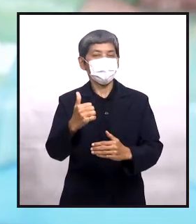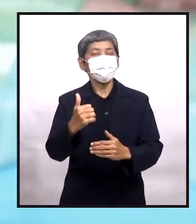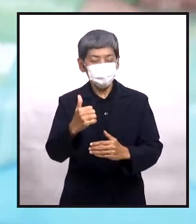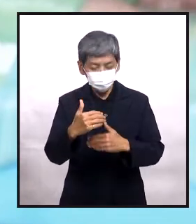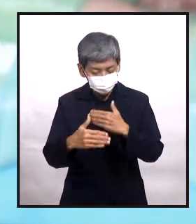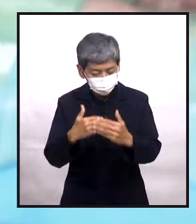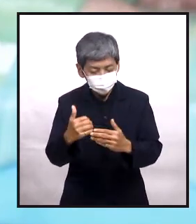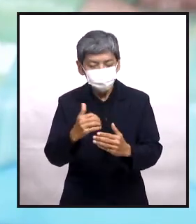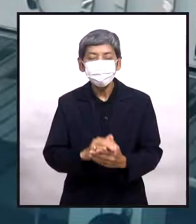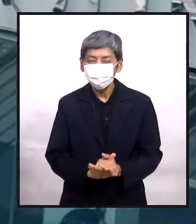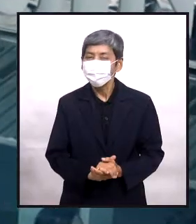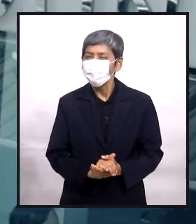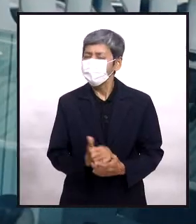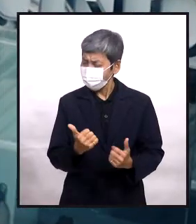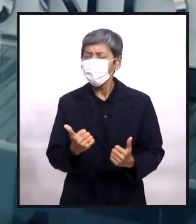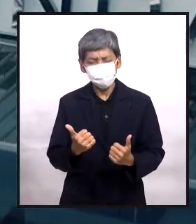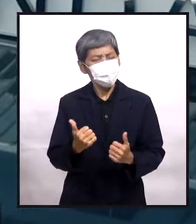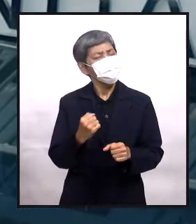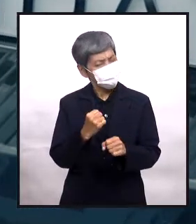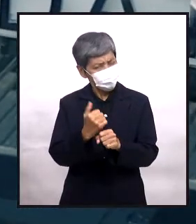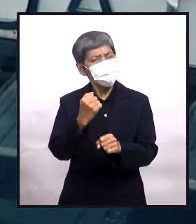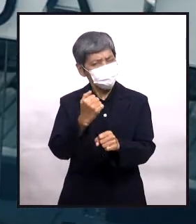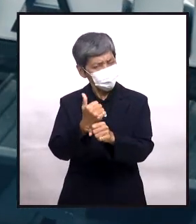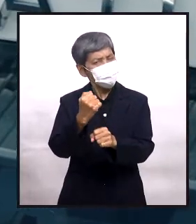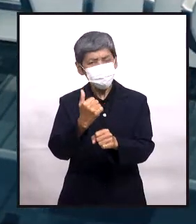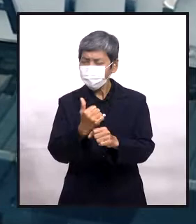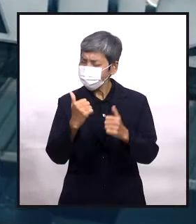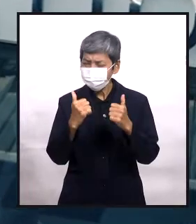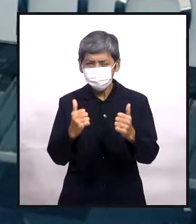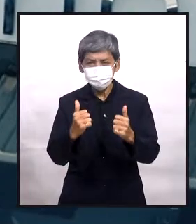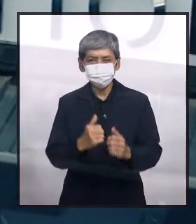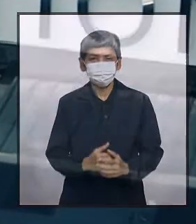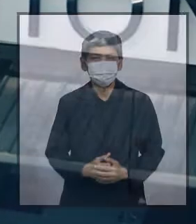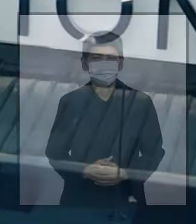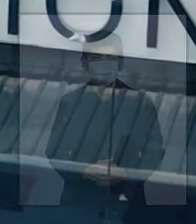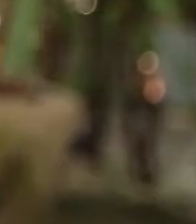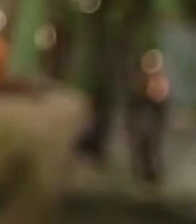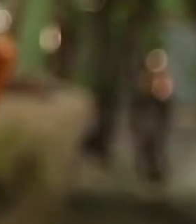ขึ้นสู่กระแสแล้วยอดนั่นเอง อยู่ได้ อยู่ได้แน่นอนอยู่ได้อย่างดีด้วย